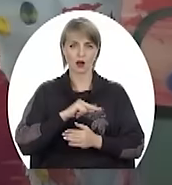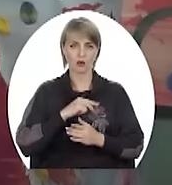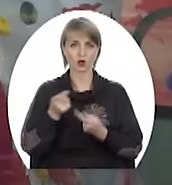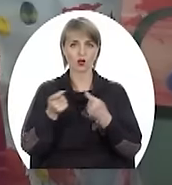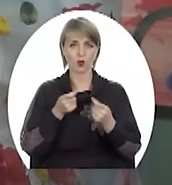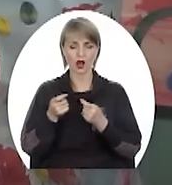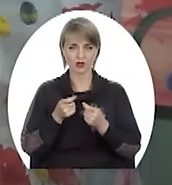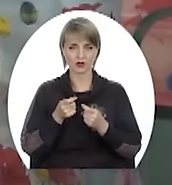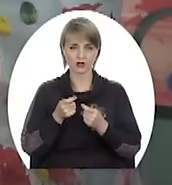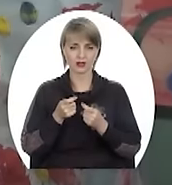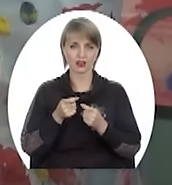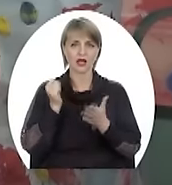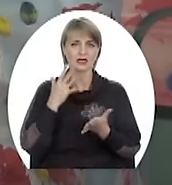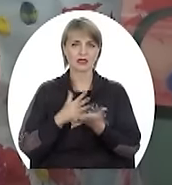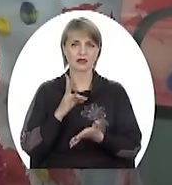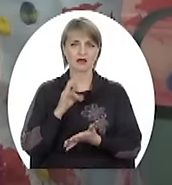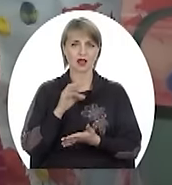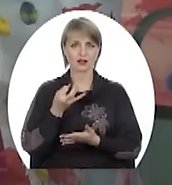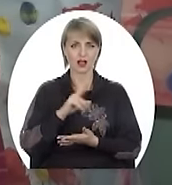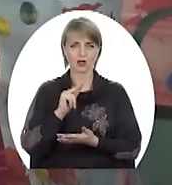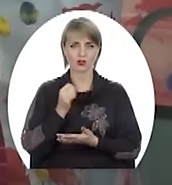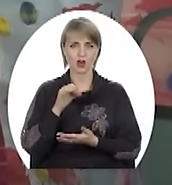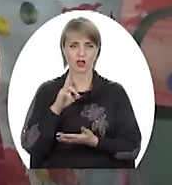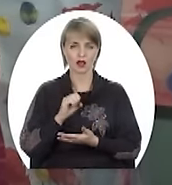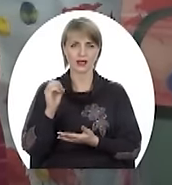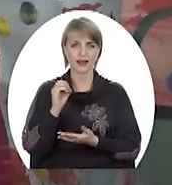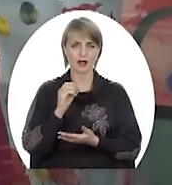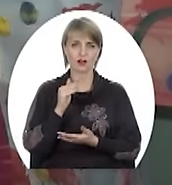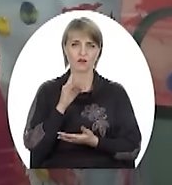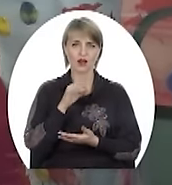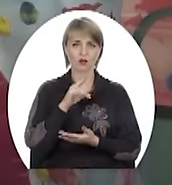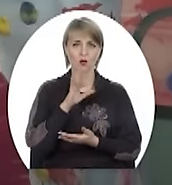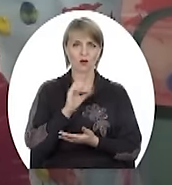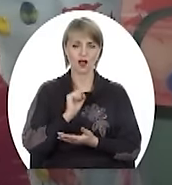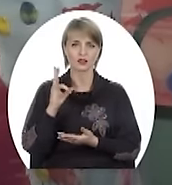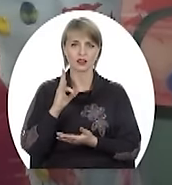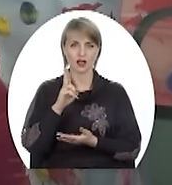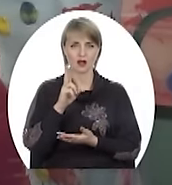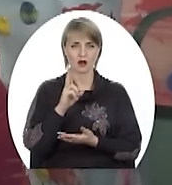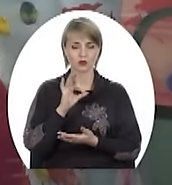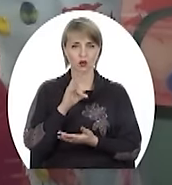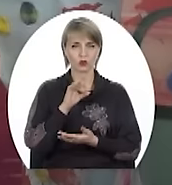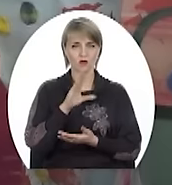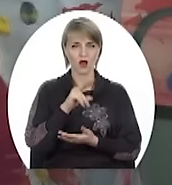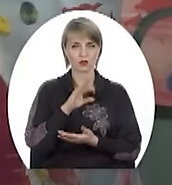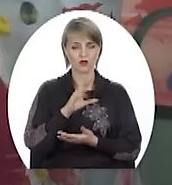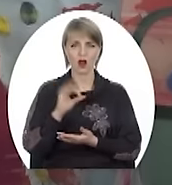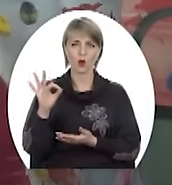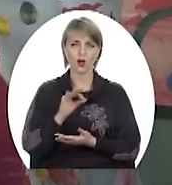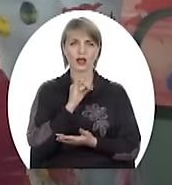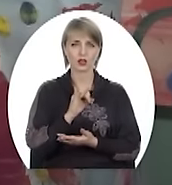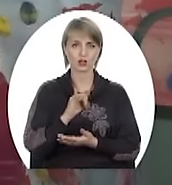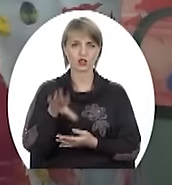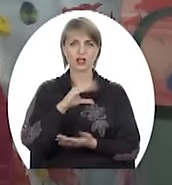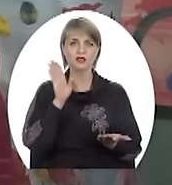Люди, которые здесь работают, и руководитель центра Наталья Чайка, и педагоги Елена Франкова, и Наталья